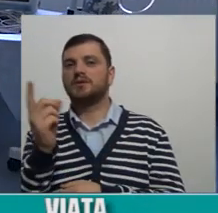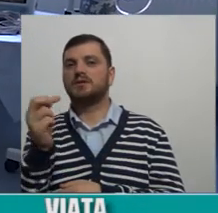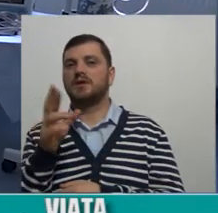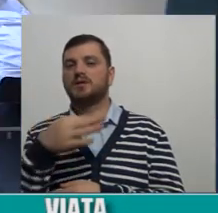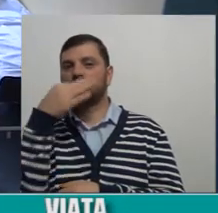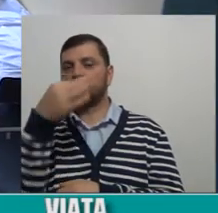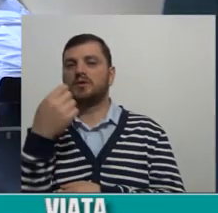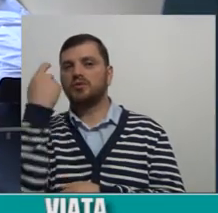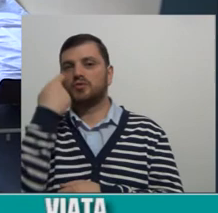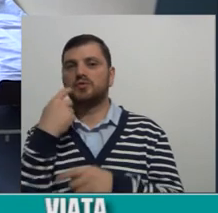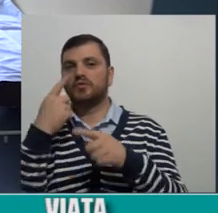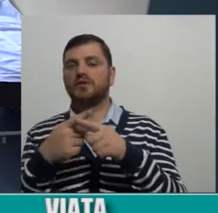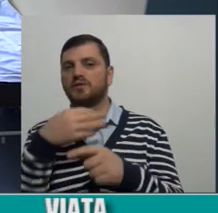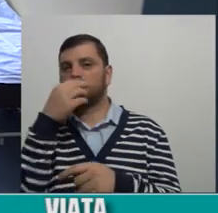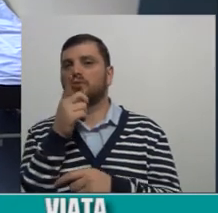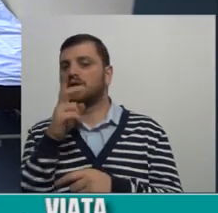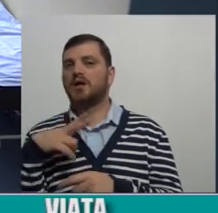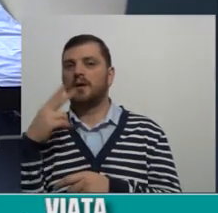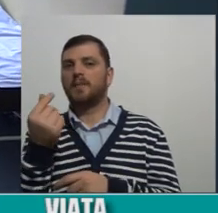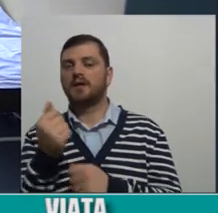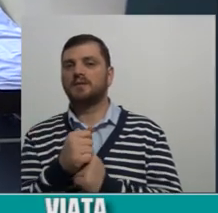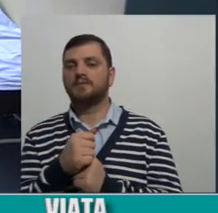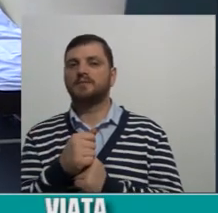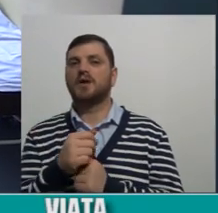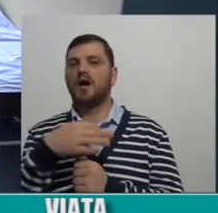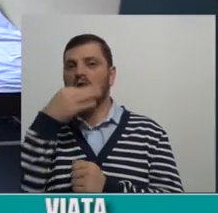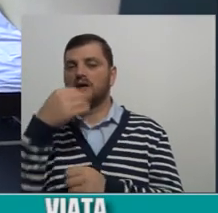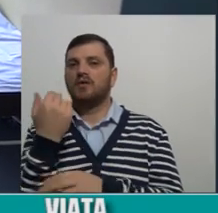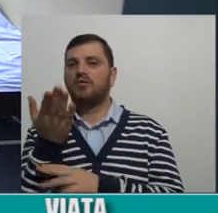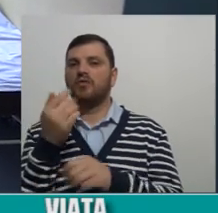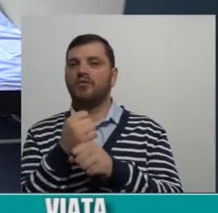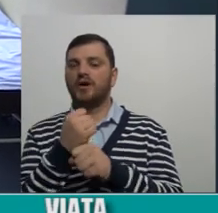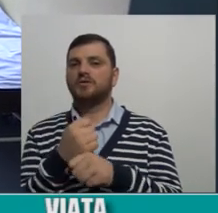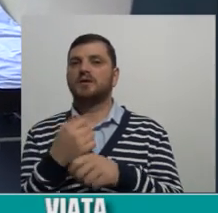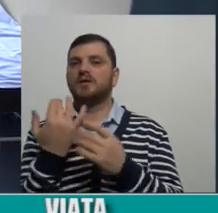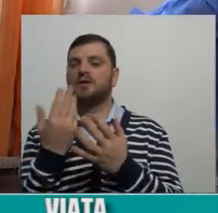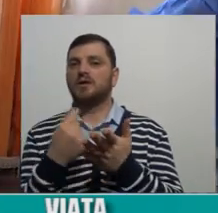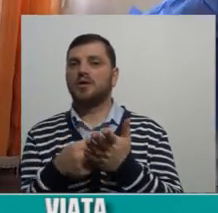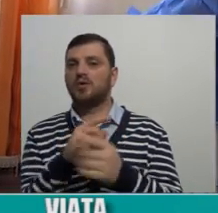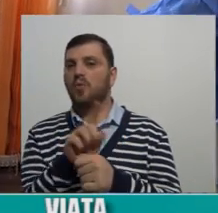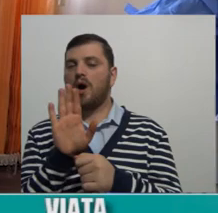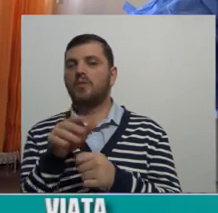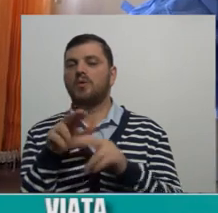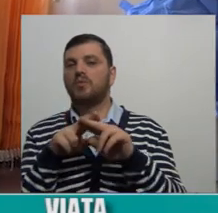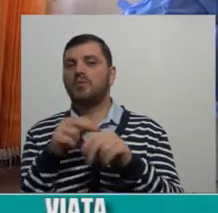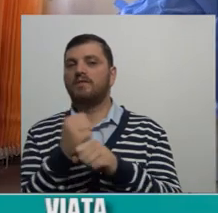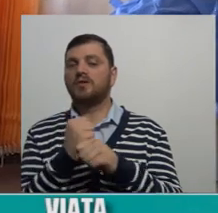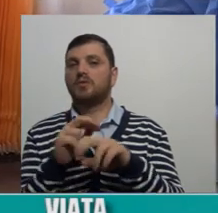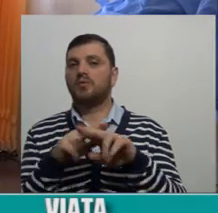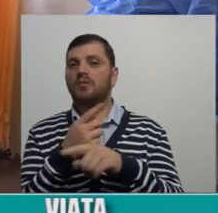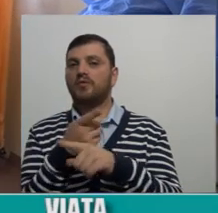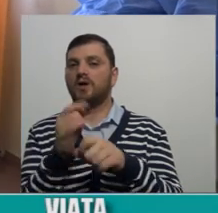puține. Nu știu exact să vă spun de unde sunt. Mi-au confirmat că o să facem niște achiziții, pentru că nu avem